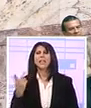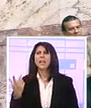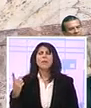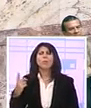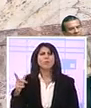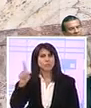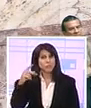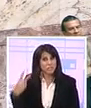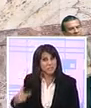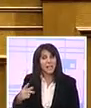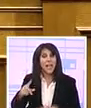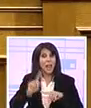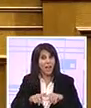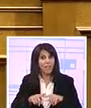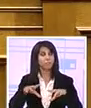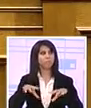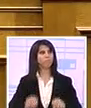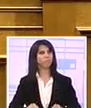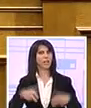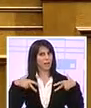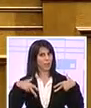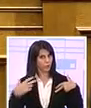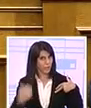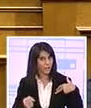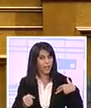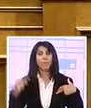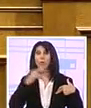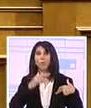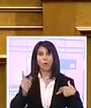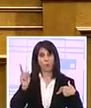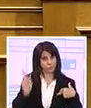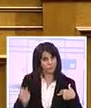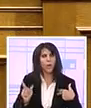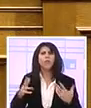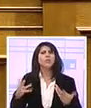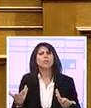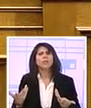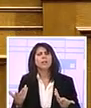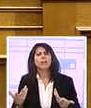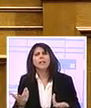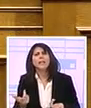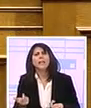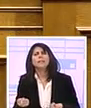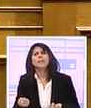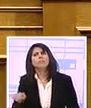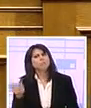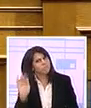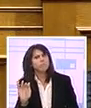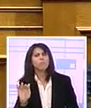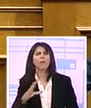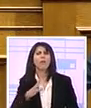ενός κυρίαρχου κράτους? Ναι. Τότε γιατί δεν θέτετε σε